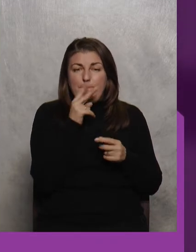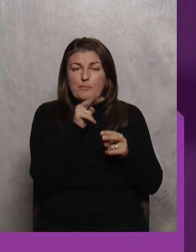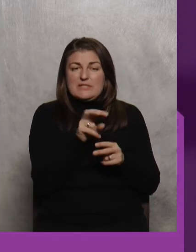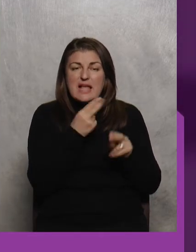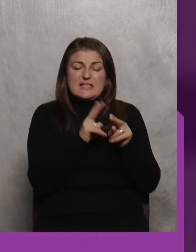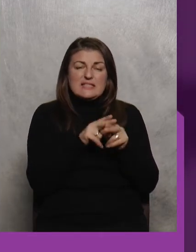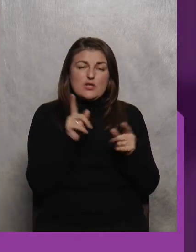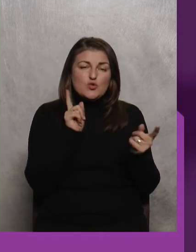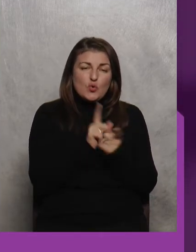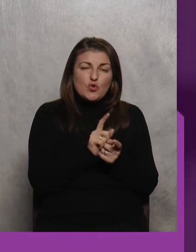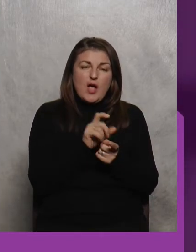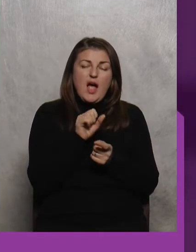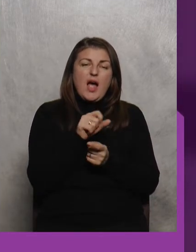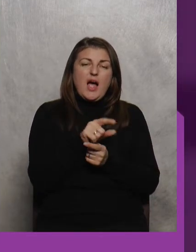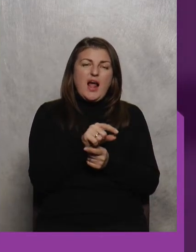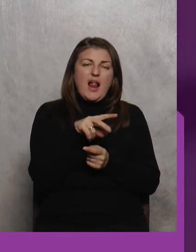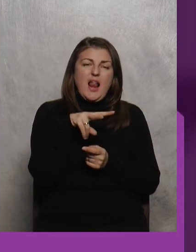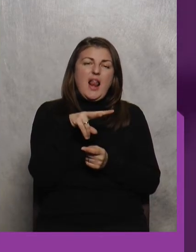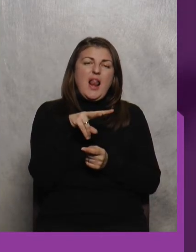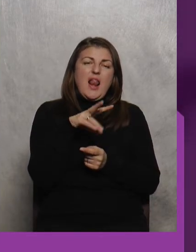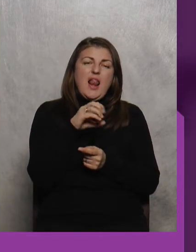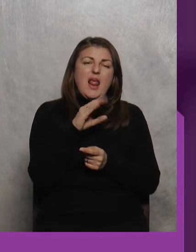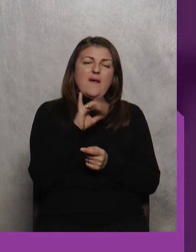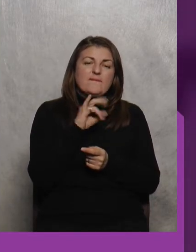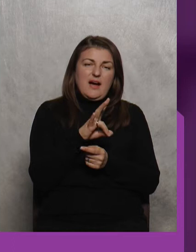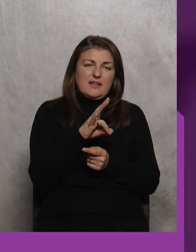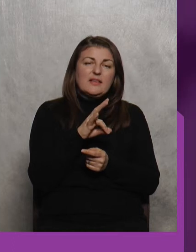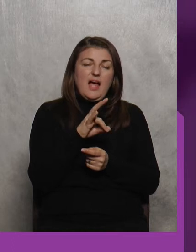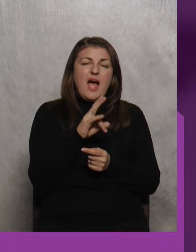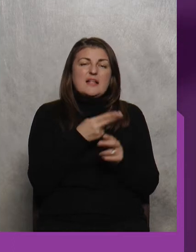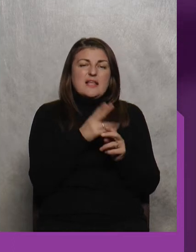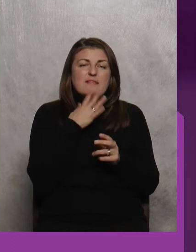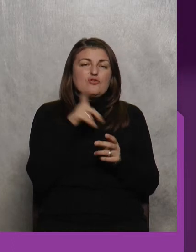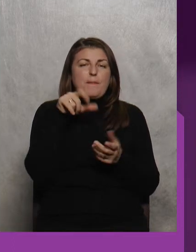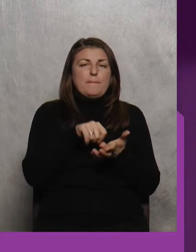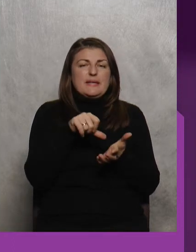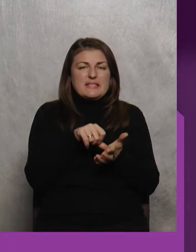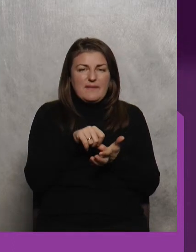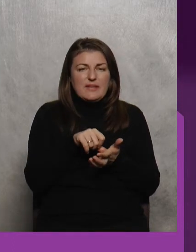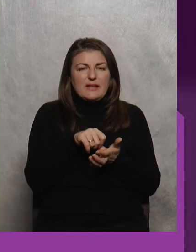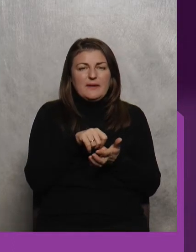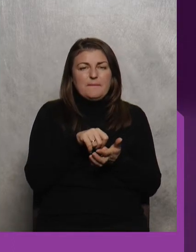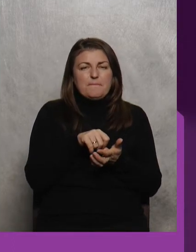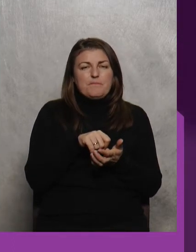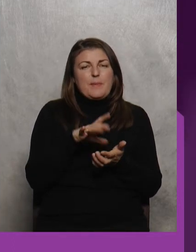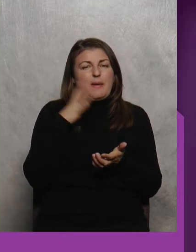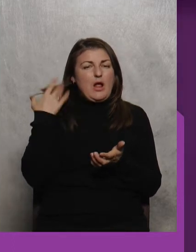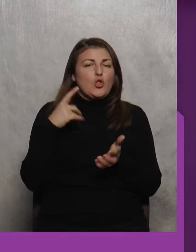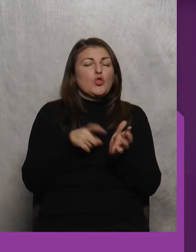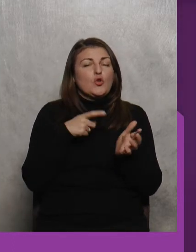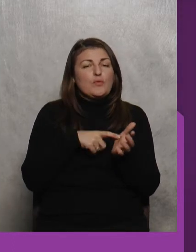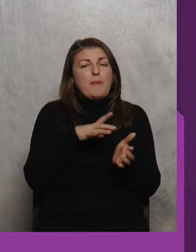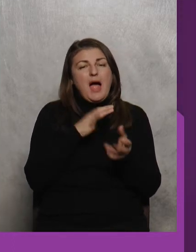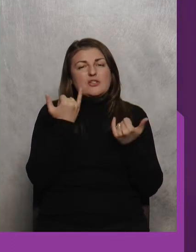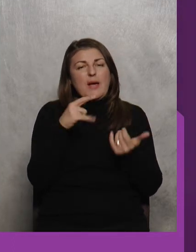подивимося за цією сутичкою Ливана. Ливан Жаміашвілі – це наш представник. Раніше він був на Донеччині, але